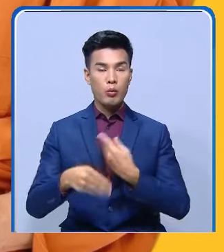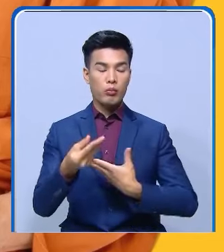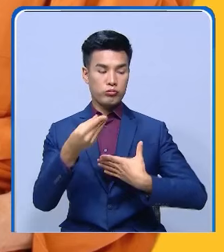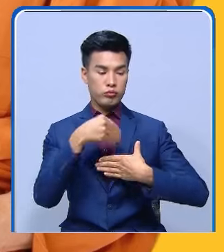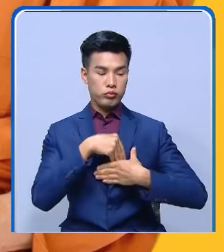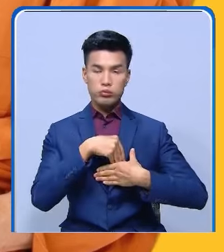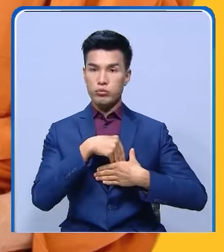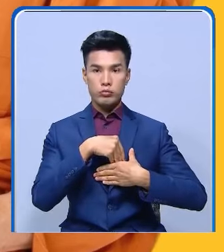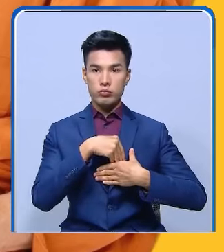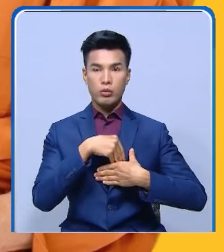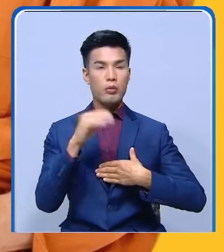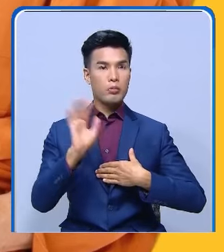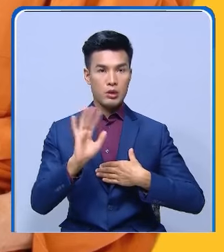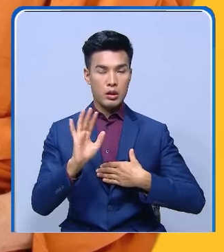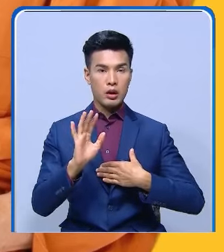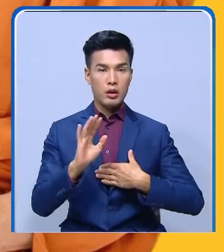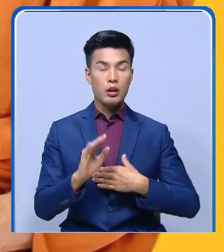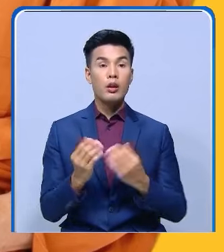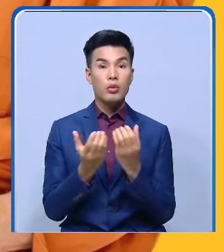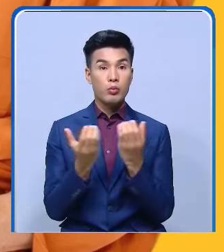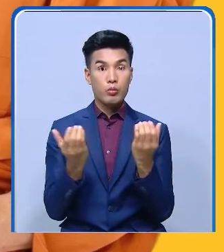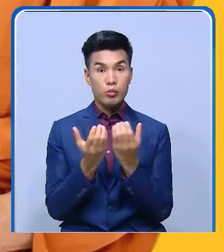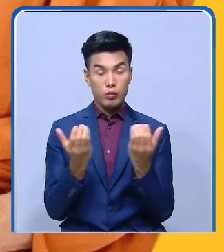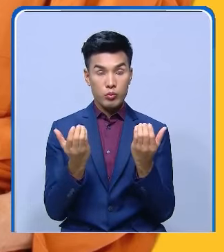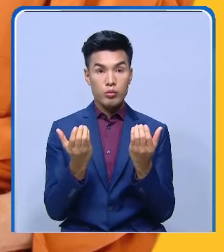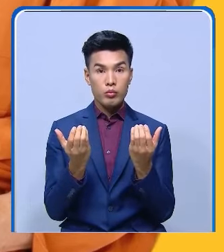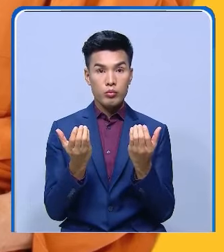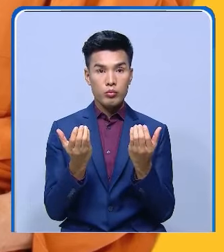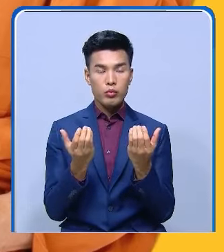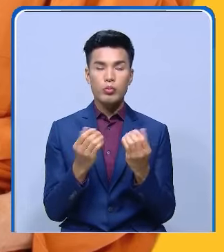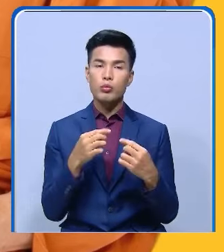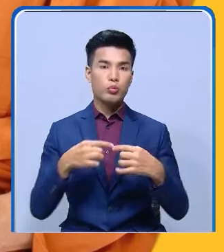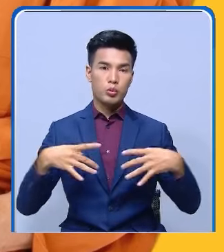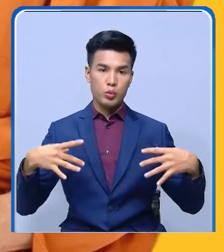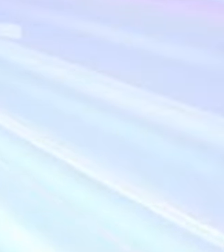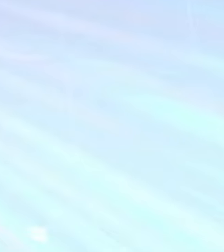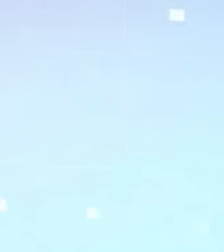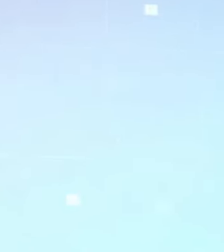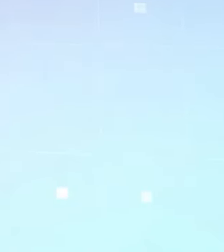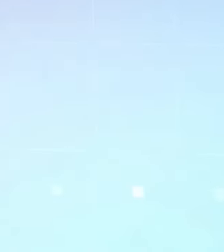อย่างเงี้ยก็ทางพระวินัยก็ไม่ตรงอ่ะไม่ถูกอ่ะ